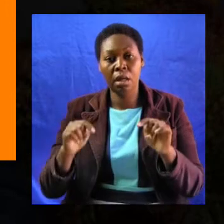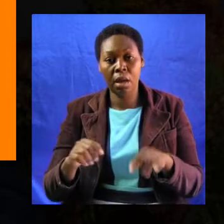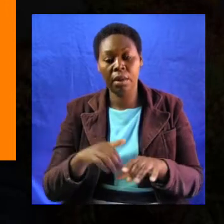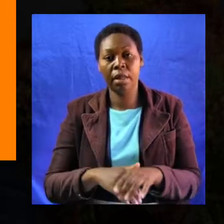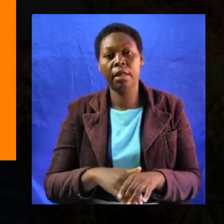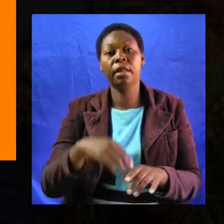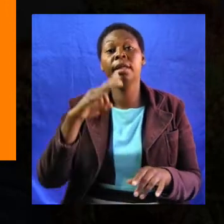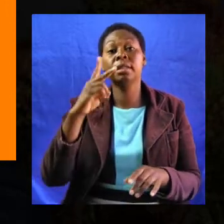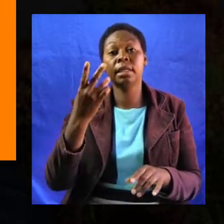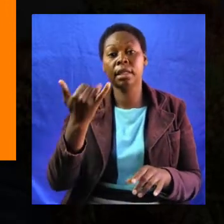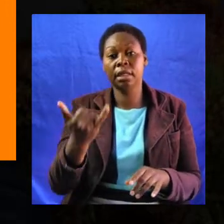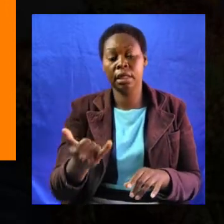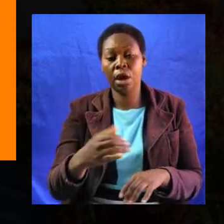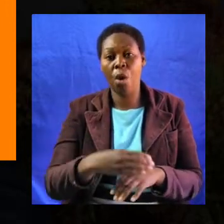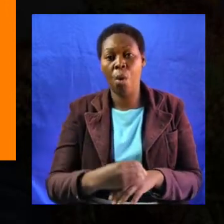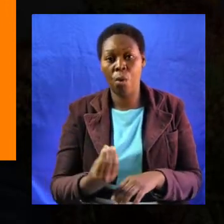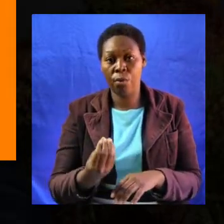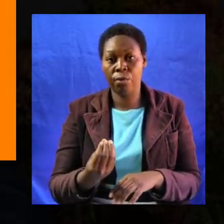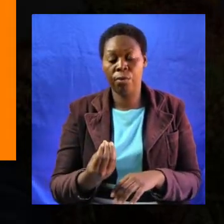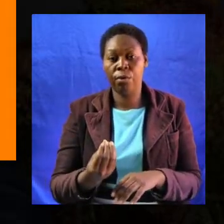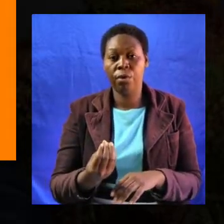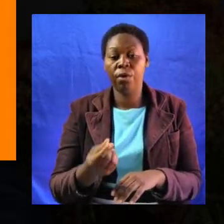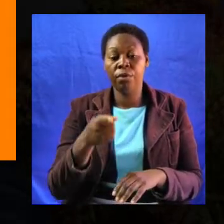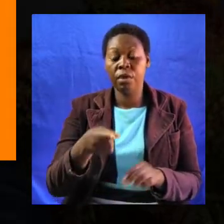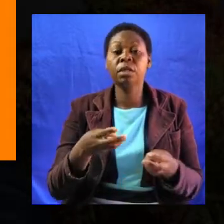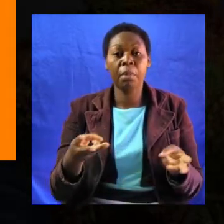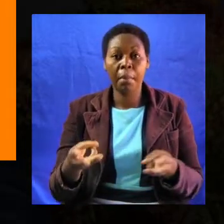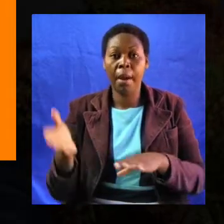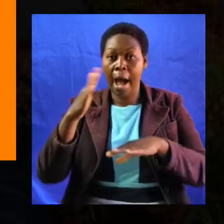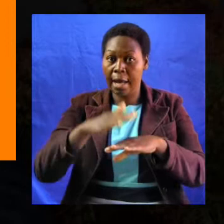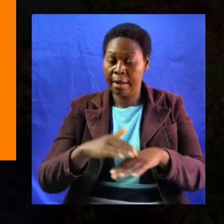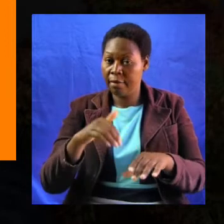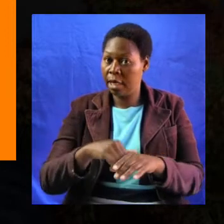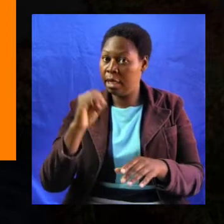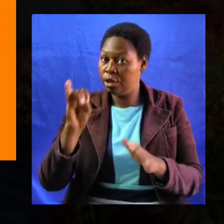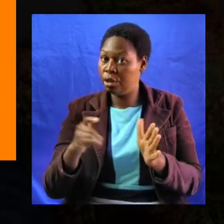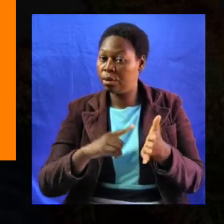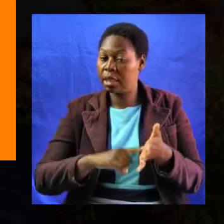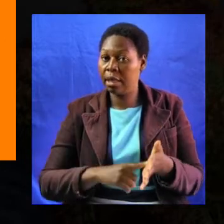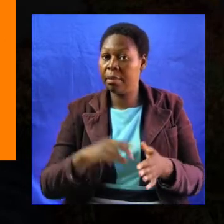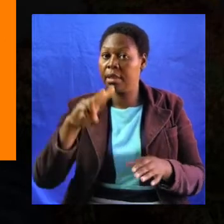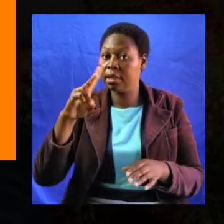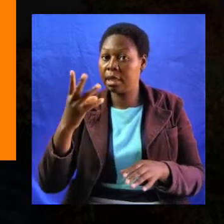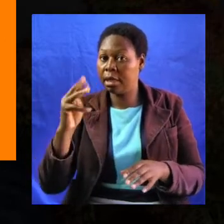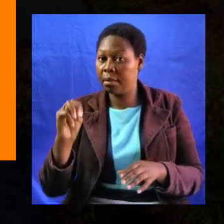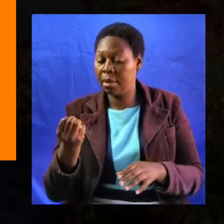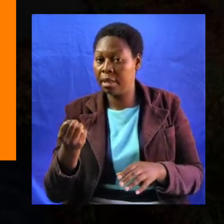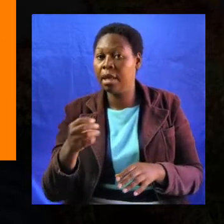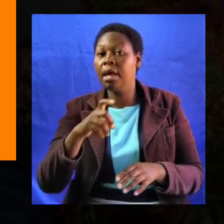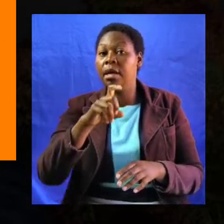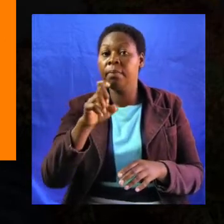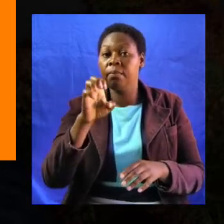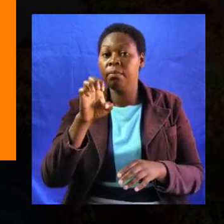negore rechipiri rokusvika kwavo paimba yaMwari paJerusarema nomwedzi wechipiri Zorubhabheri